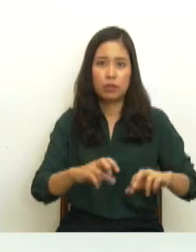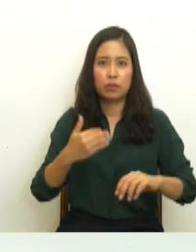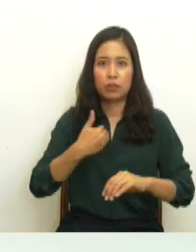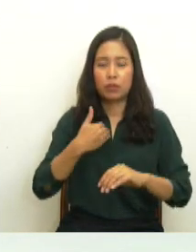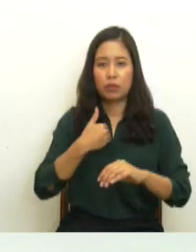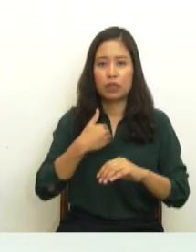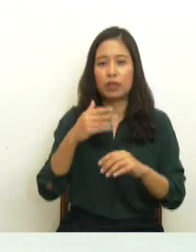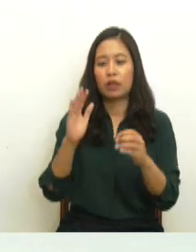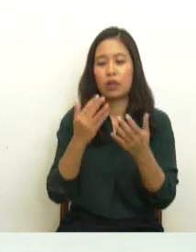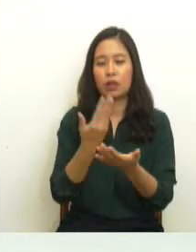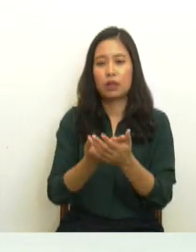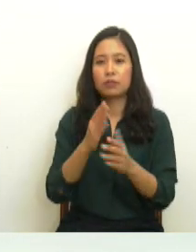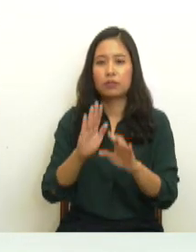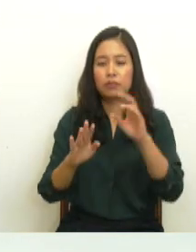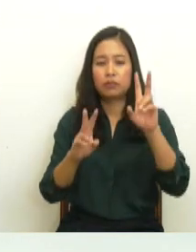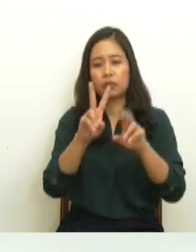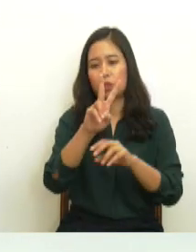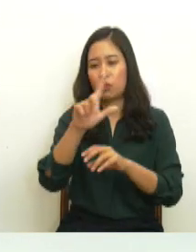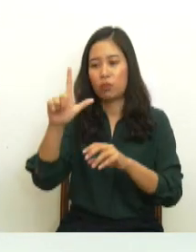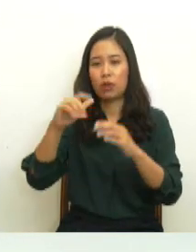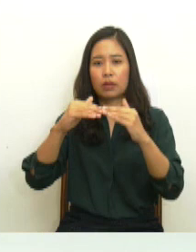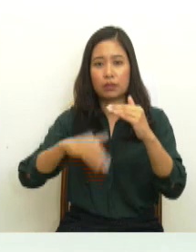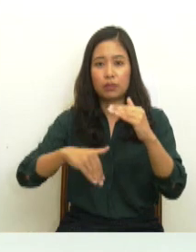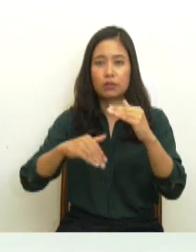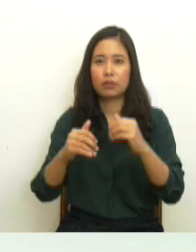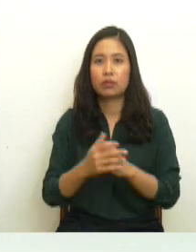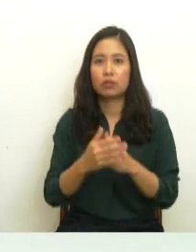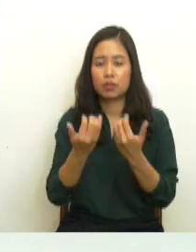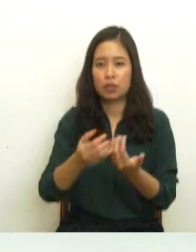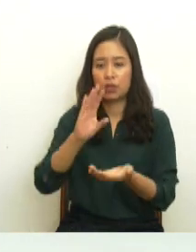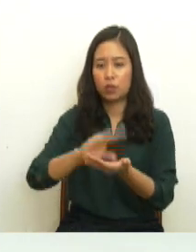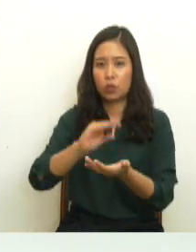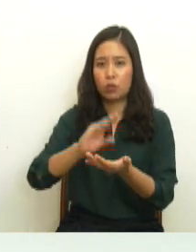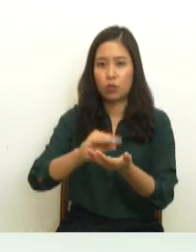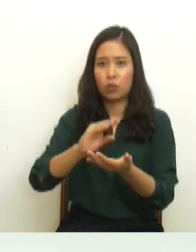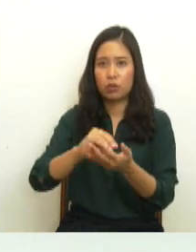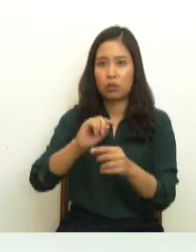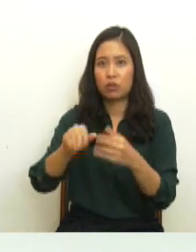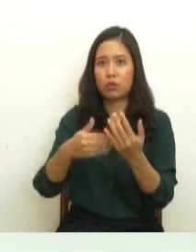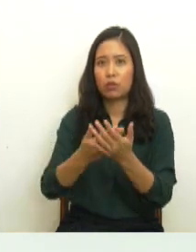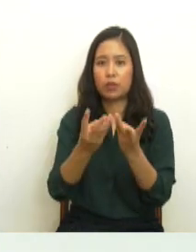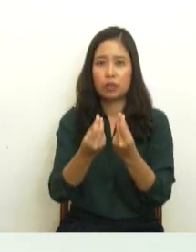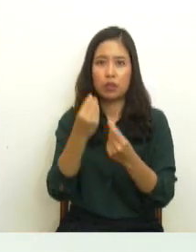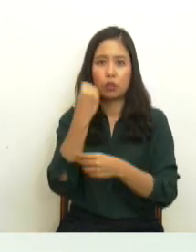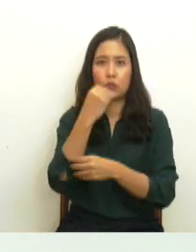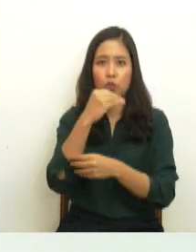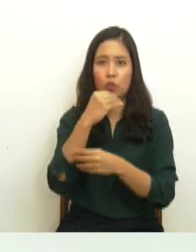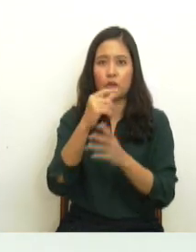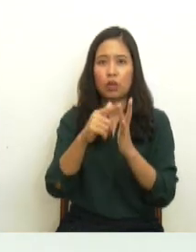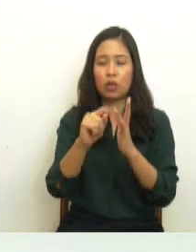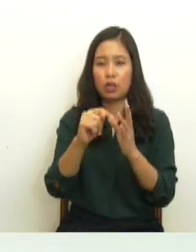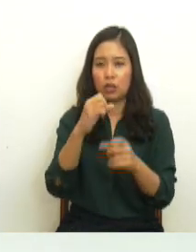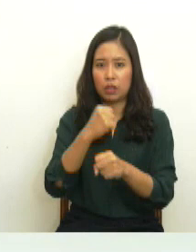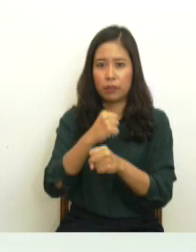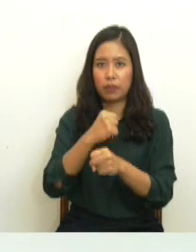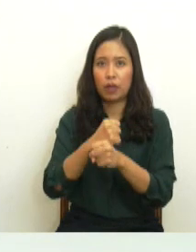2ล้านบาทอันนี้ก็ขอส่งข้อมูลหรือเน้นย้ำไปยังพอเขตทุกเขตให้ดำเนินการ